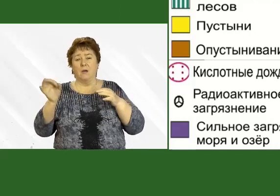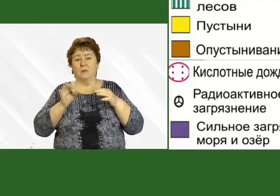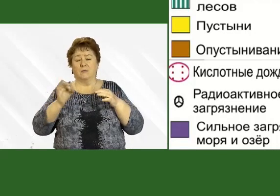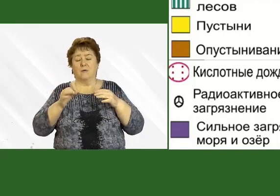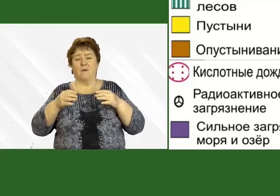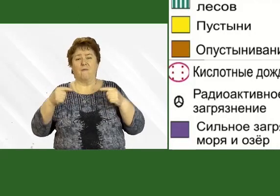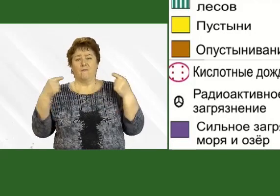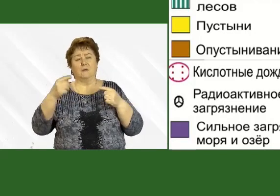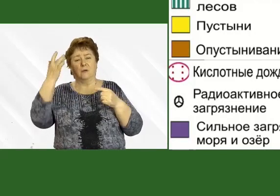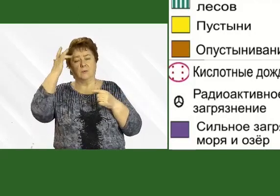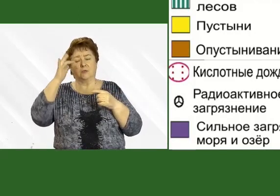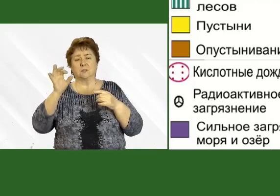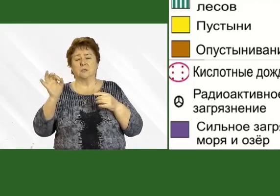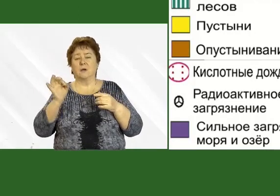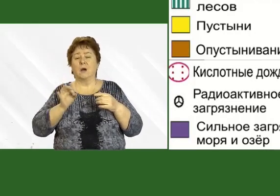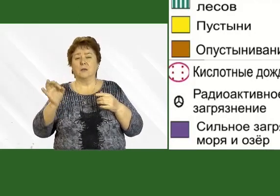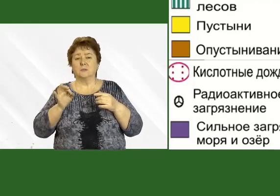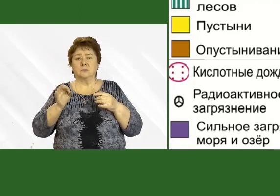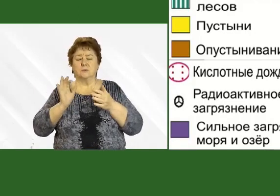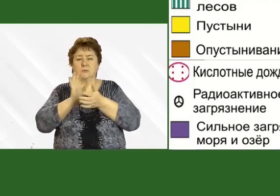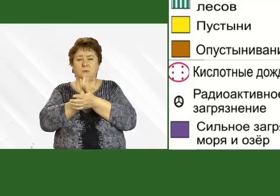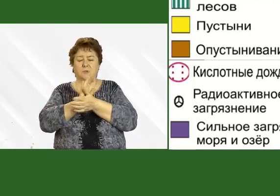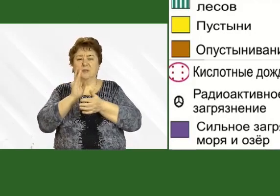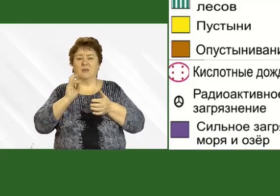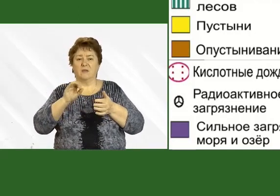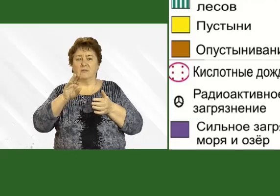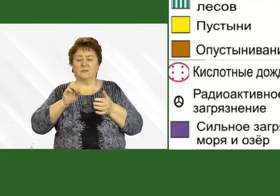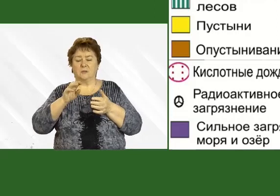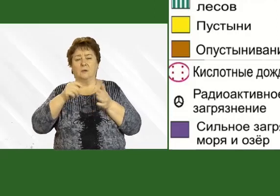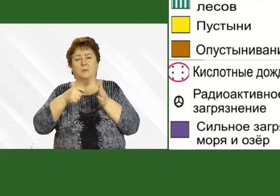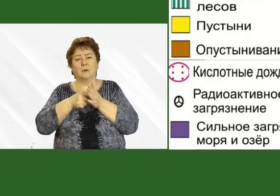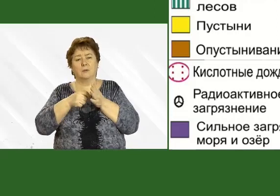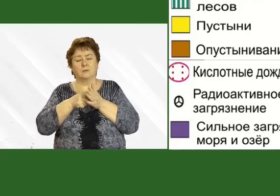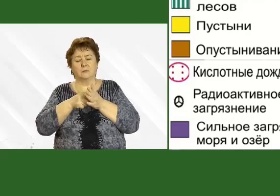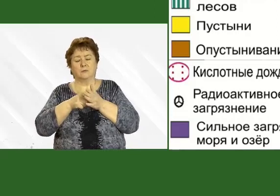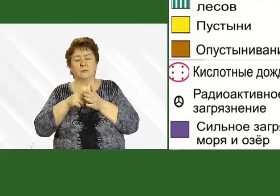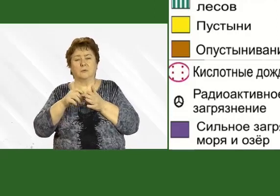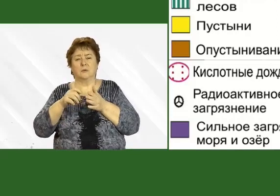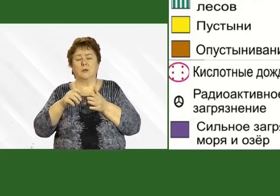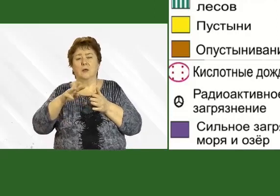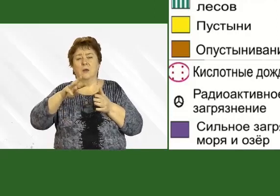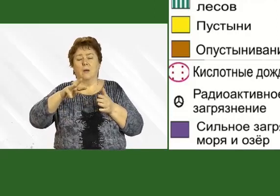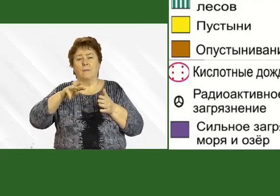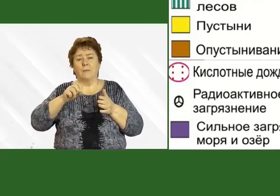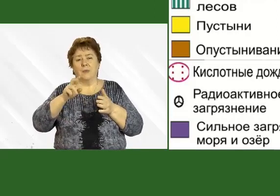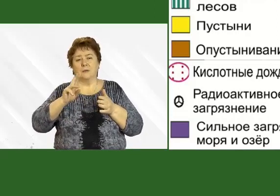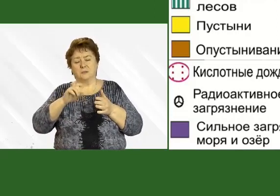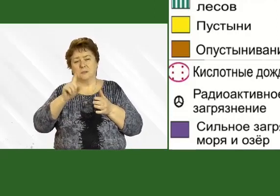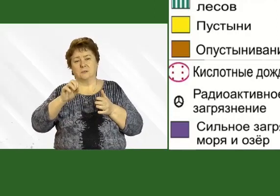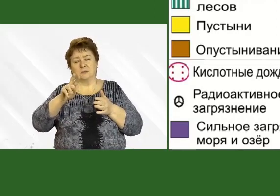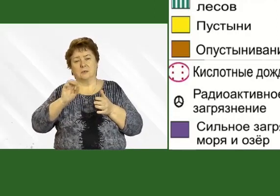озер загрязнения нефтепродуктами подвержена акватория мексиканского залива